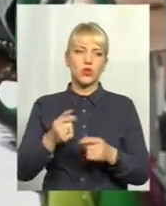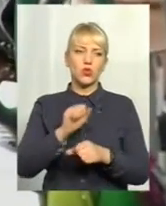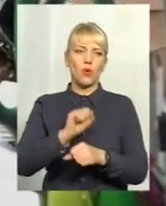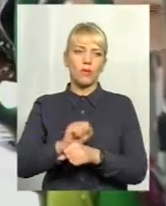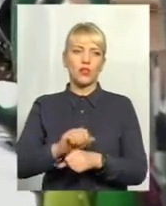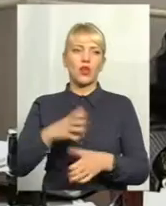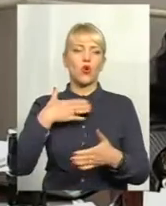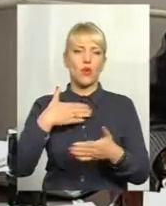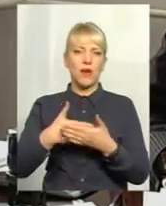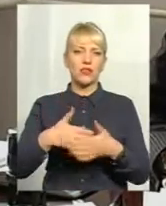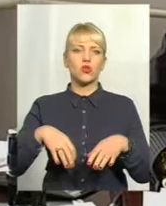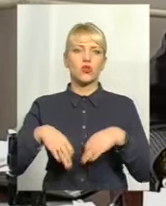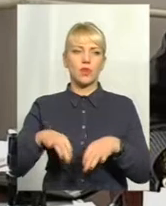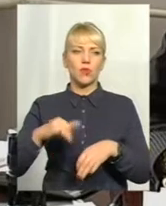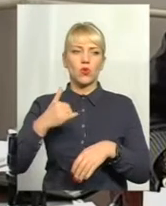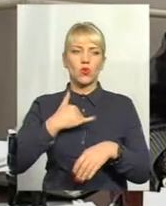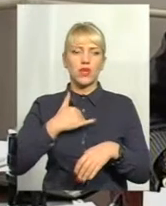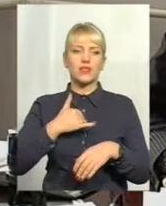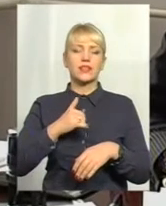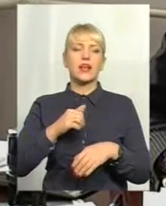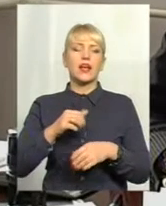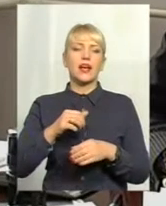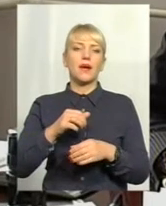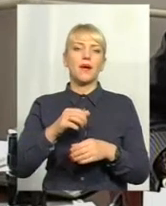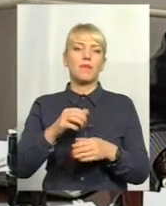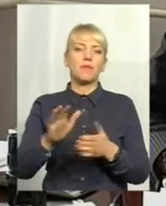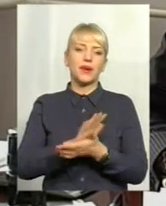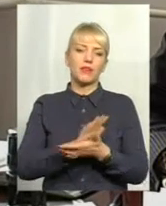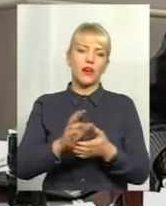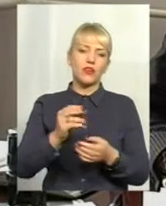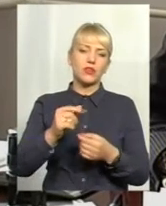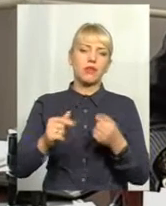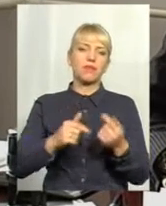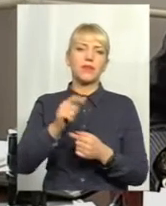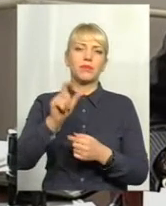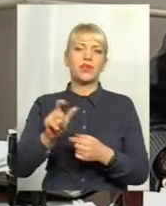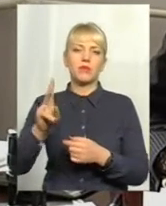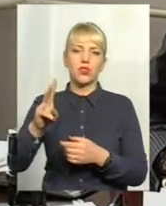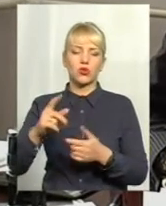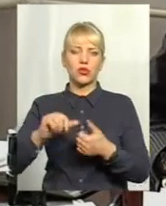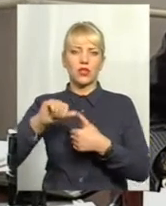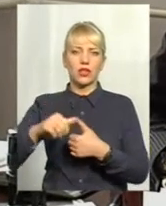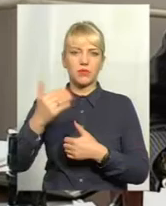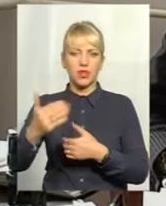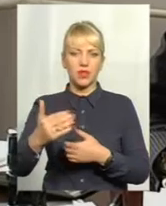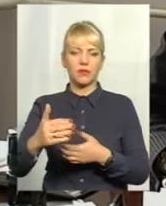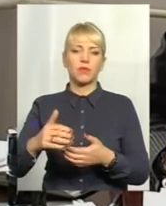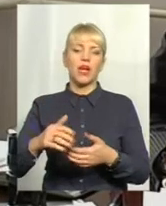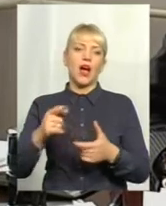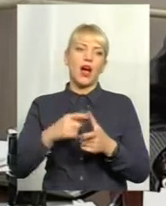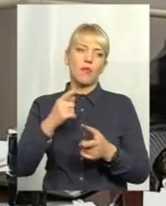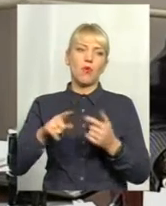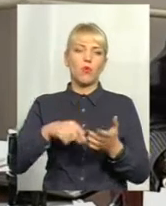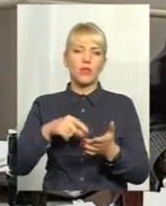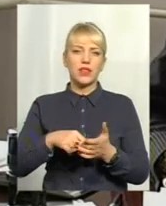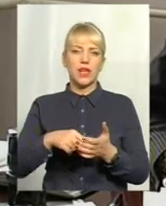громадського транспорту у нас прибирають або підприємці, за якими закріплені ті зупинки для прибирання, або комунальне